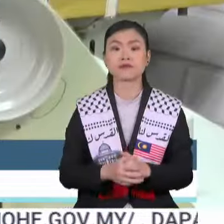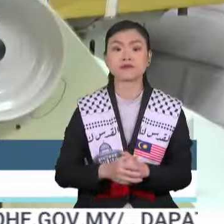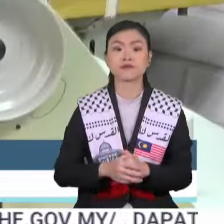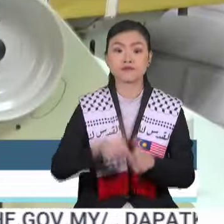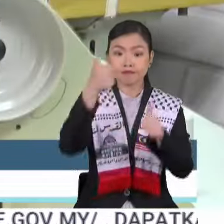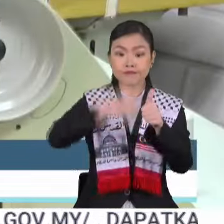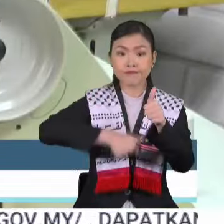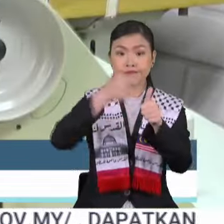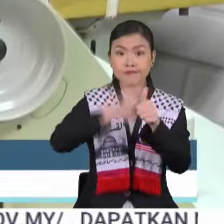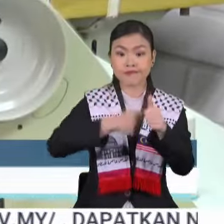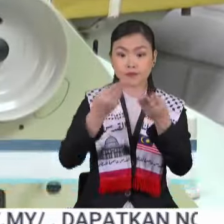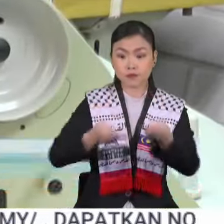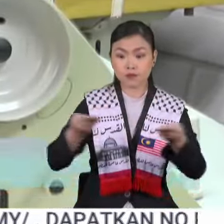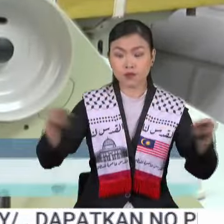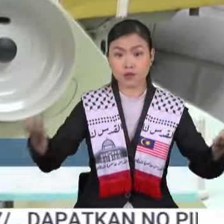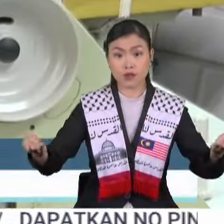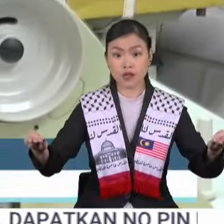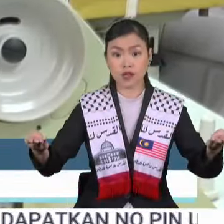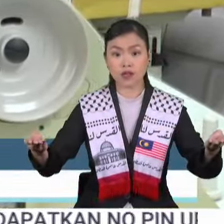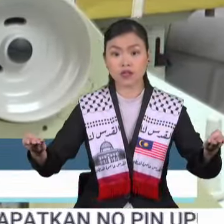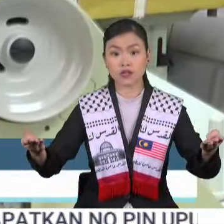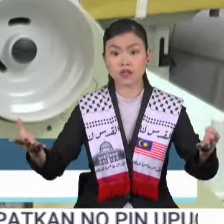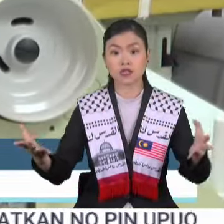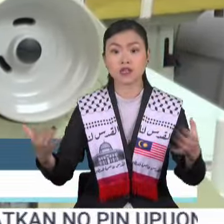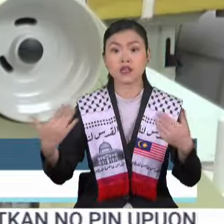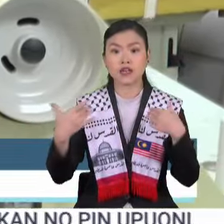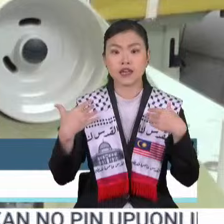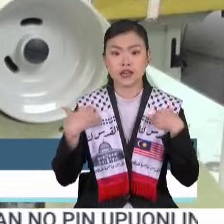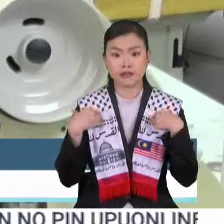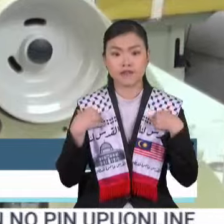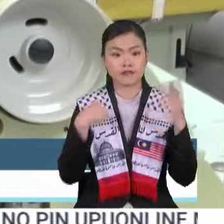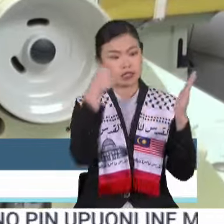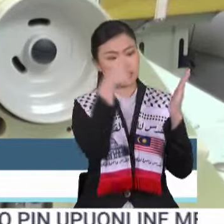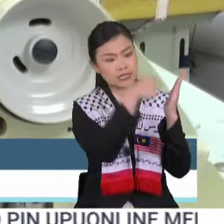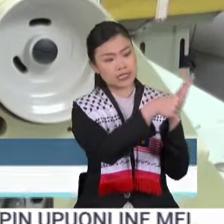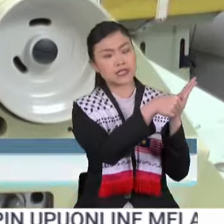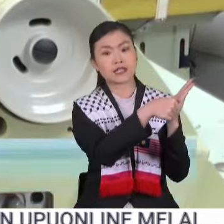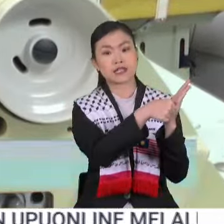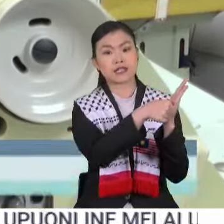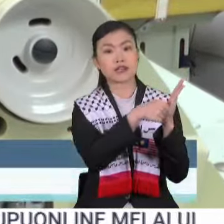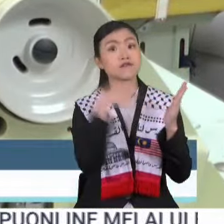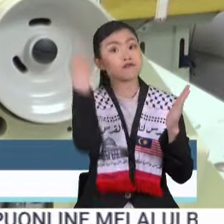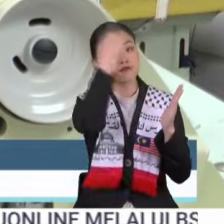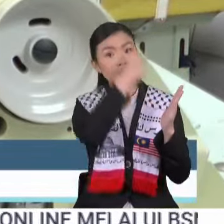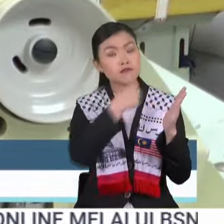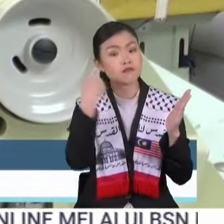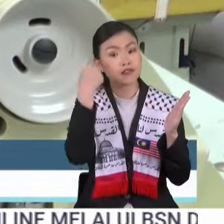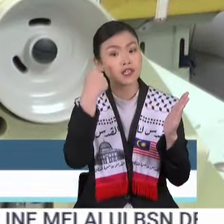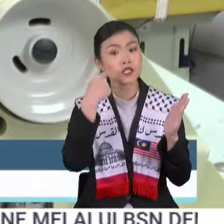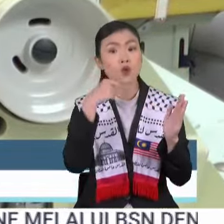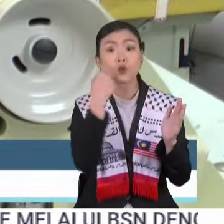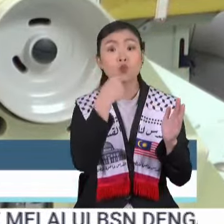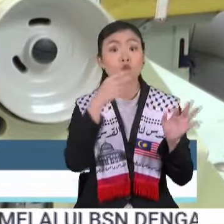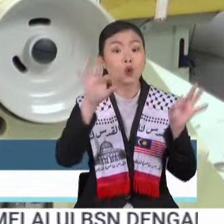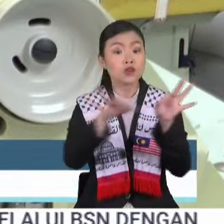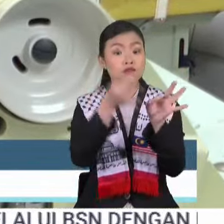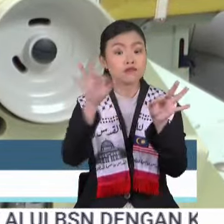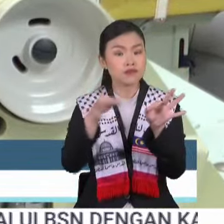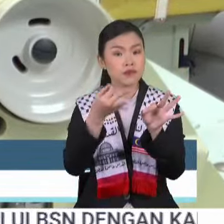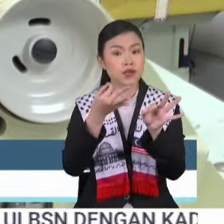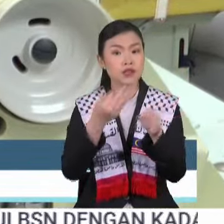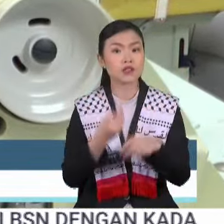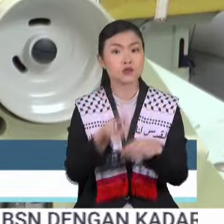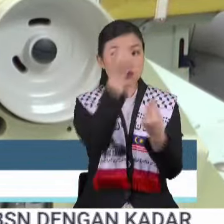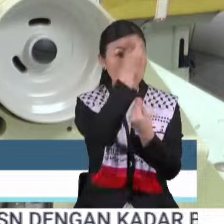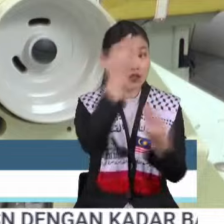Setiap produk yang dihasilkan turut diletakkan pelekat dengan wajah tukang jahitnya seperti ini agar pembeli